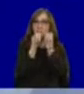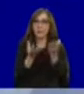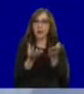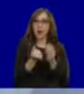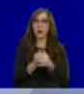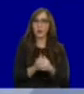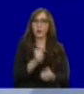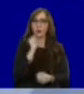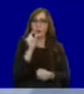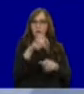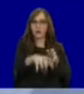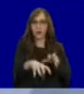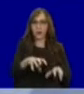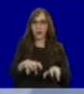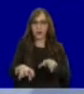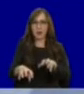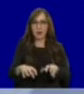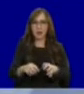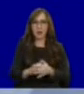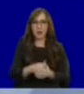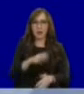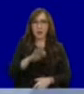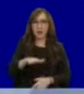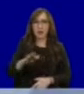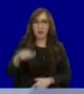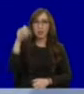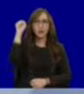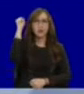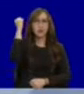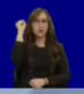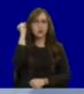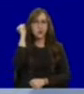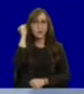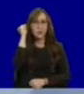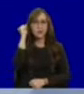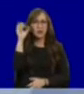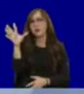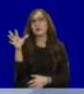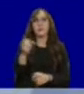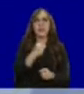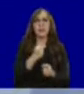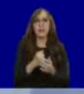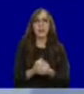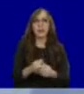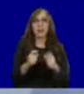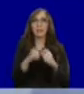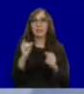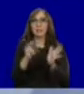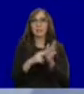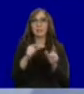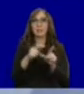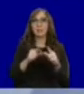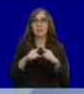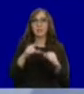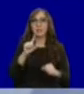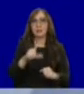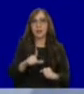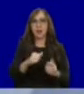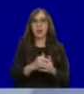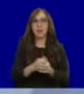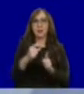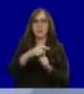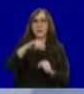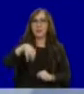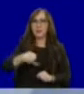buat daerah-daerah di mana anak-anak sangat sulit dapat sinyal, sangat sulit melakukan PJJ, sangat sulit atau